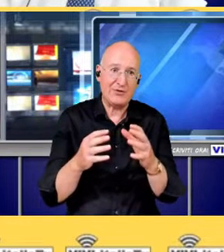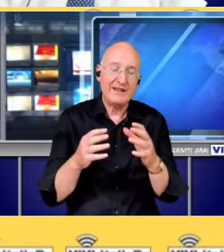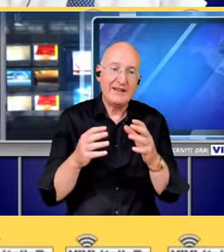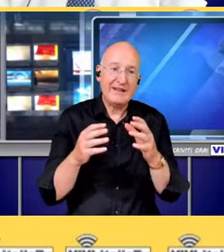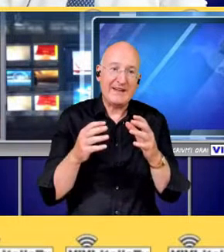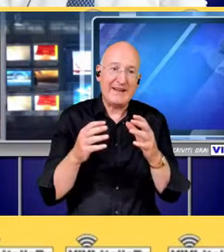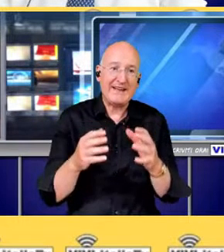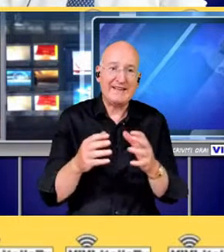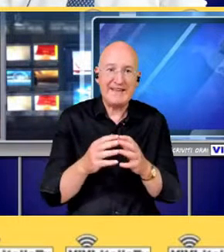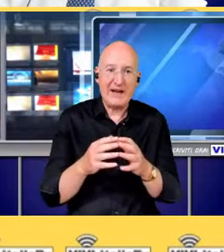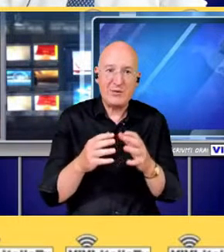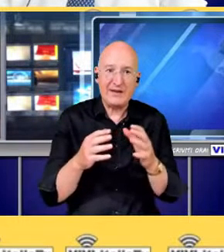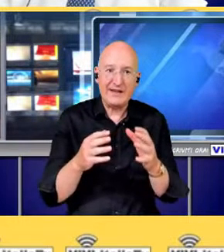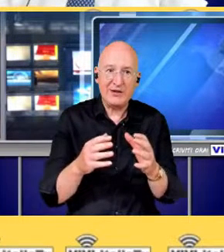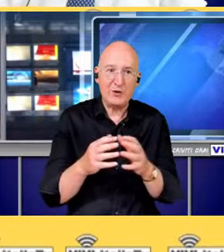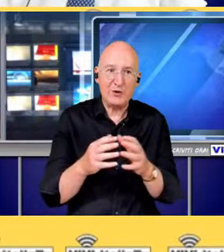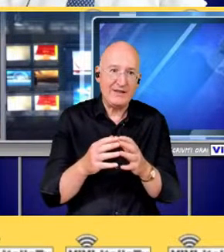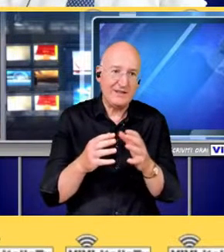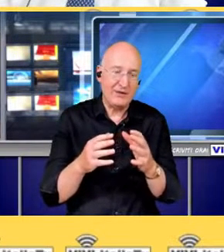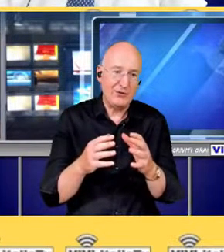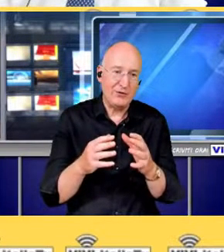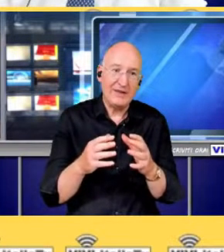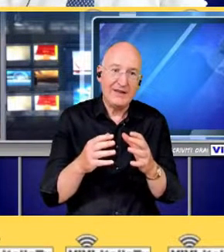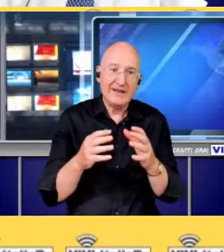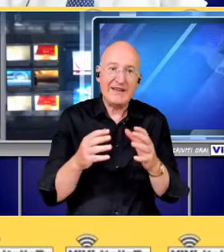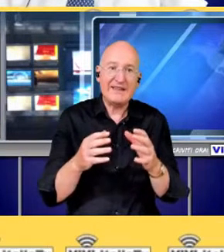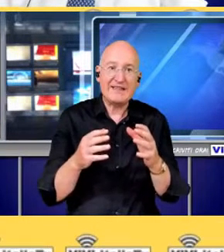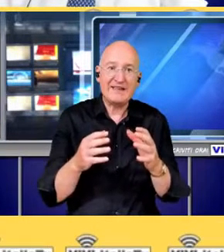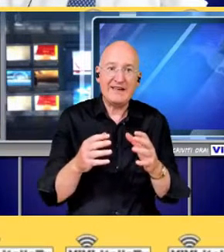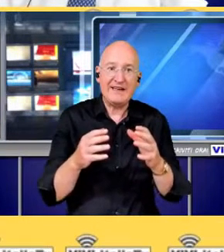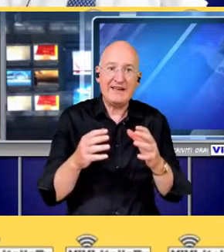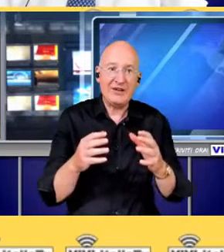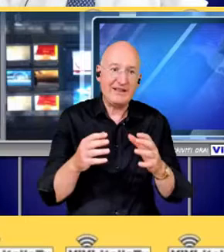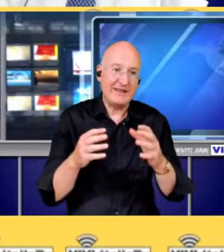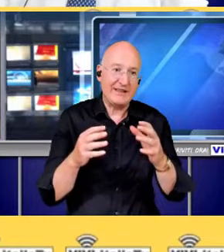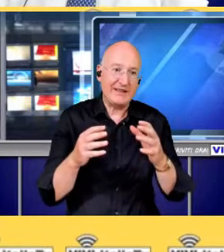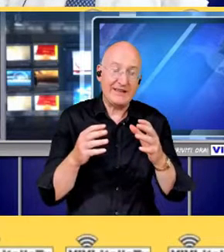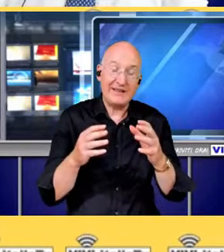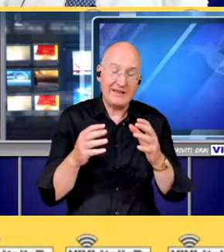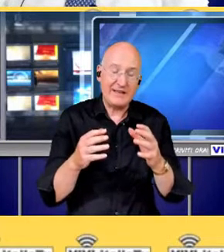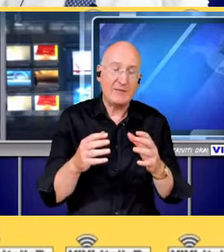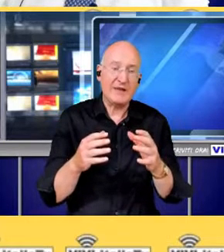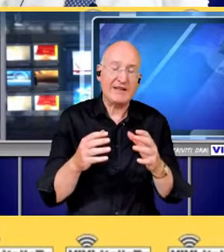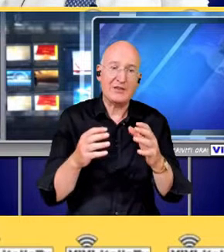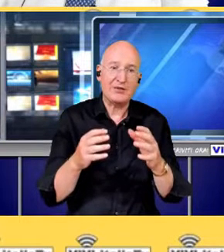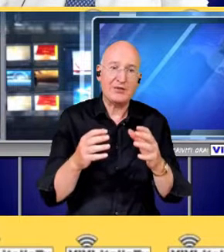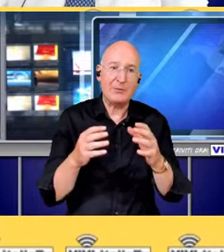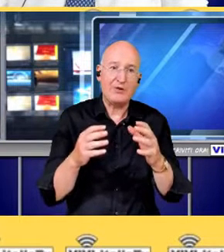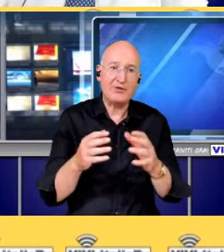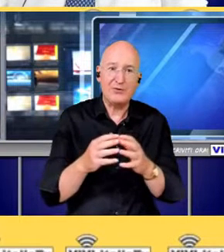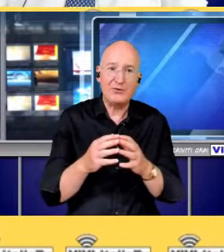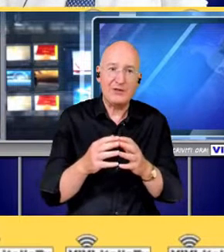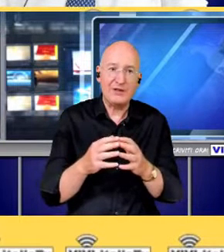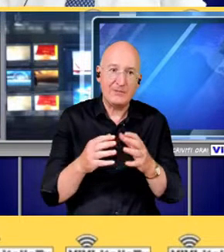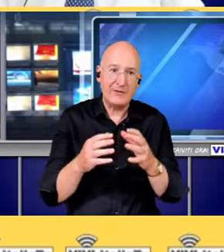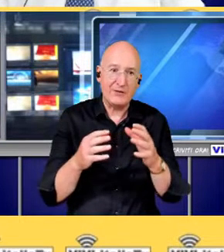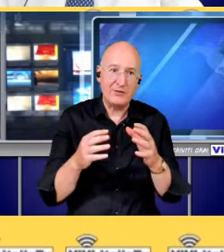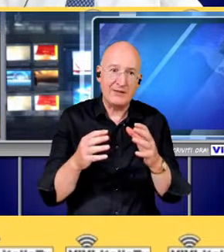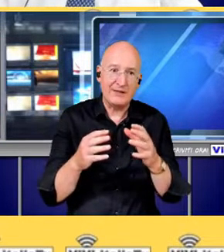adesso con la carenza di acqua anche nei corpi idrici dei fiumi, tante centrali idroelettriche e termiche che sono poste